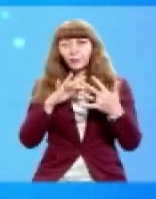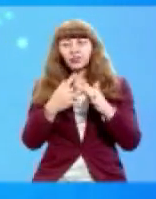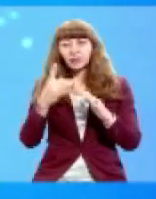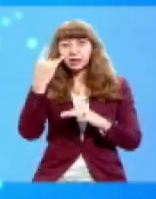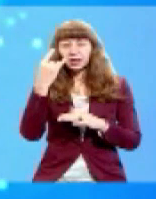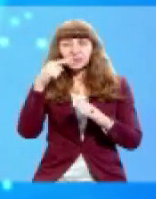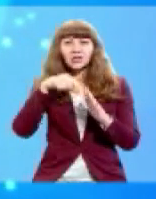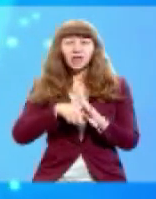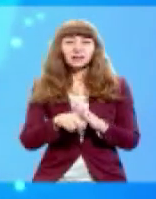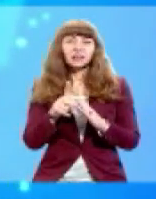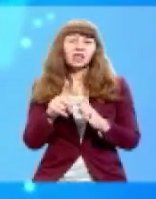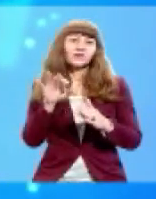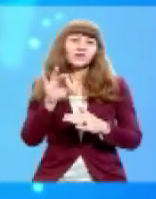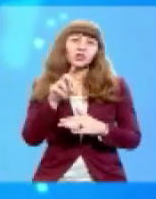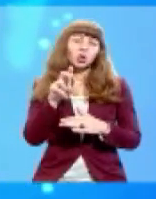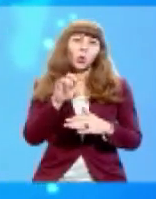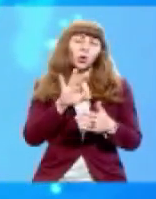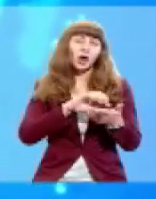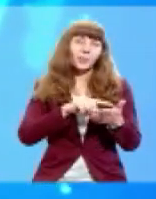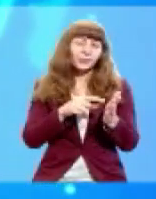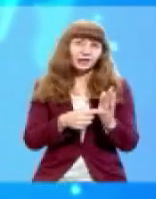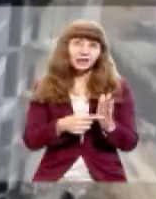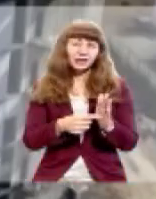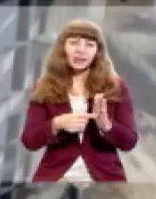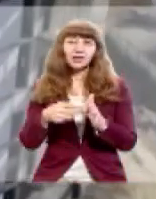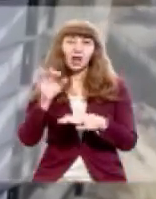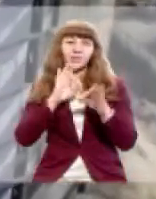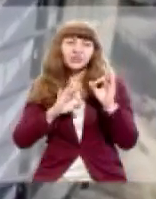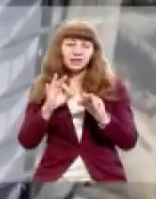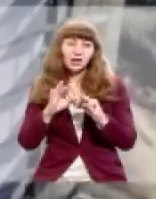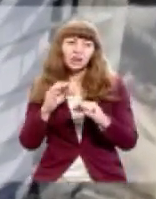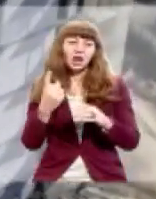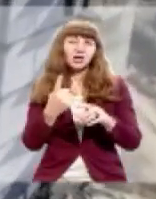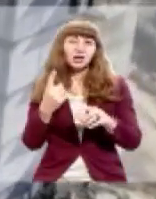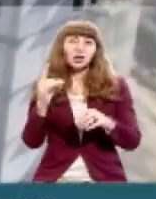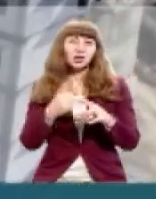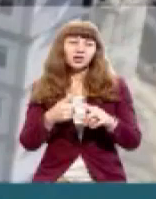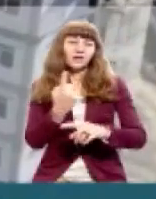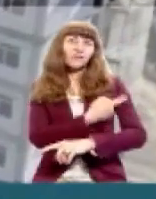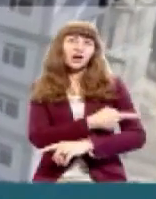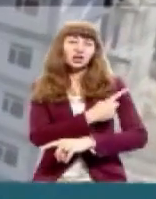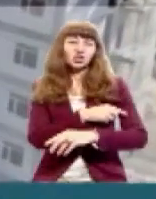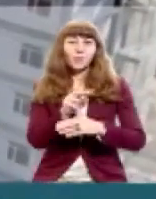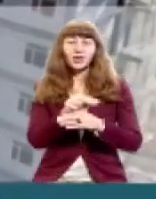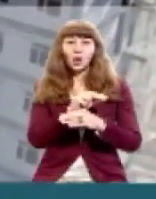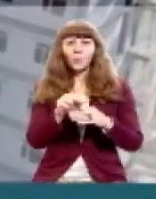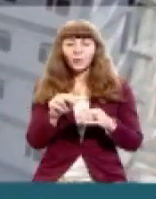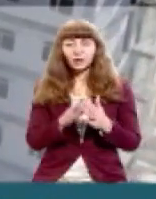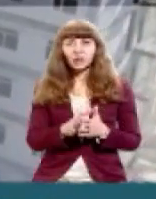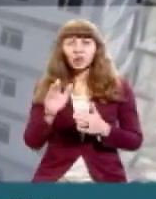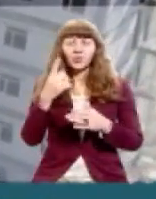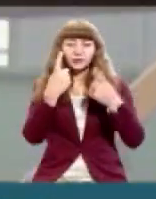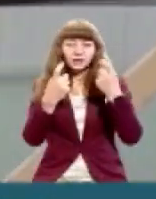басшысы Әлихан Смайловтың төрағалығымен өткен ауылдық денсаулық сақтауды жаңғырту ұлттық жобасы іске асыру туралы жиында